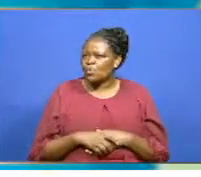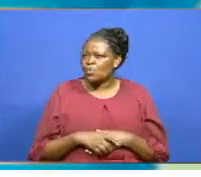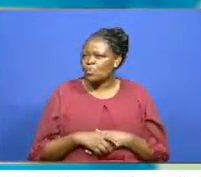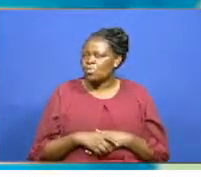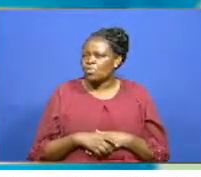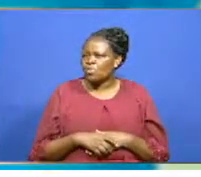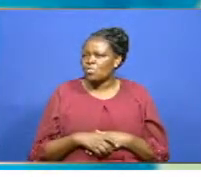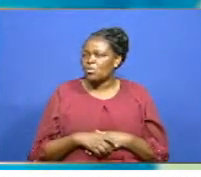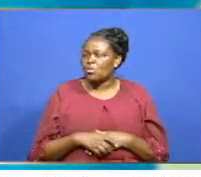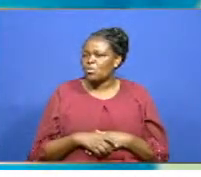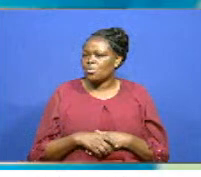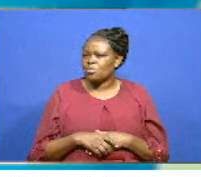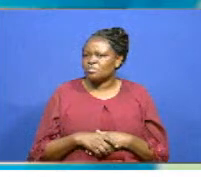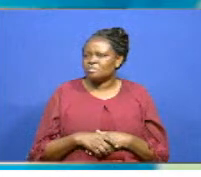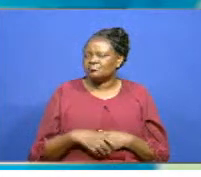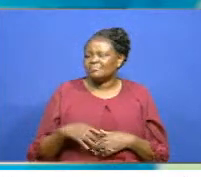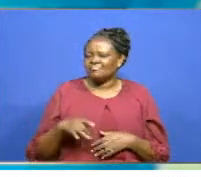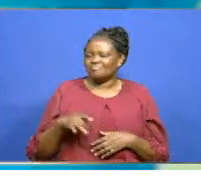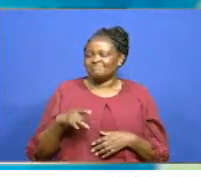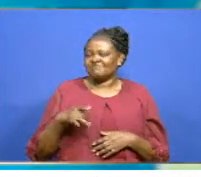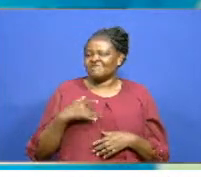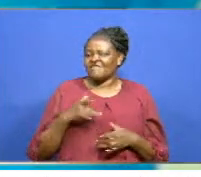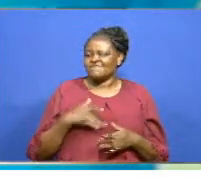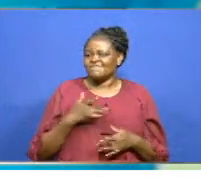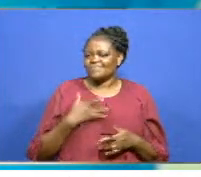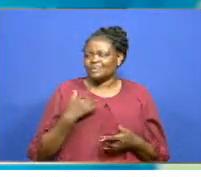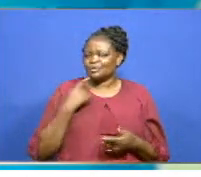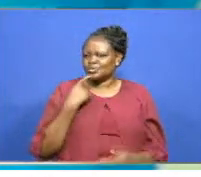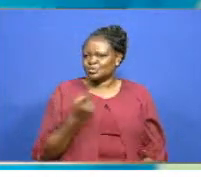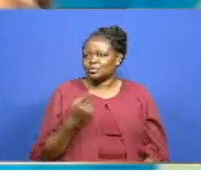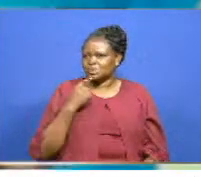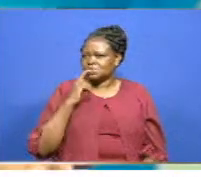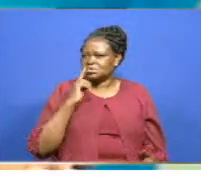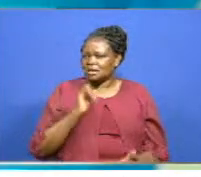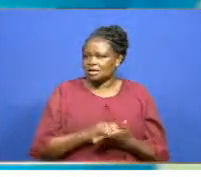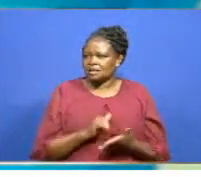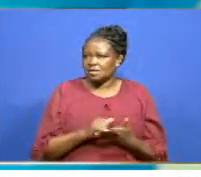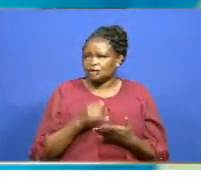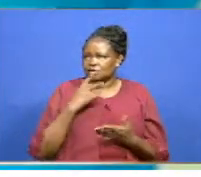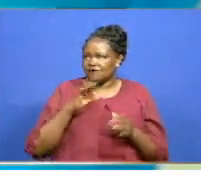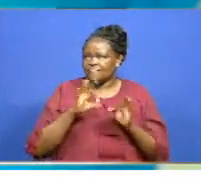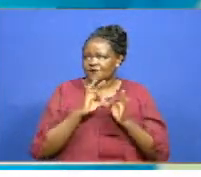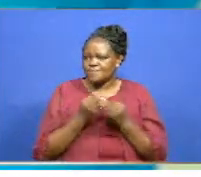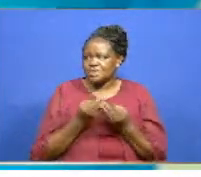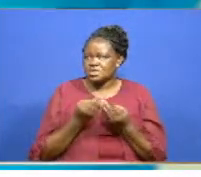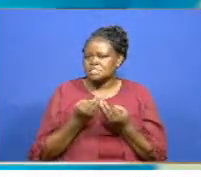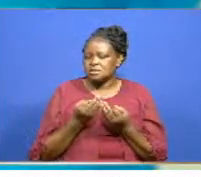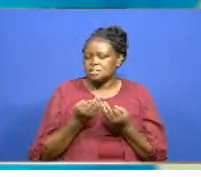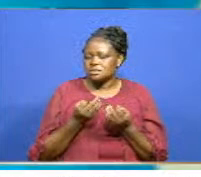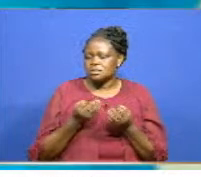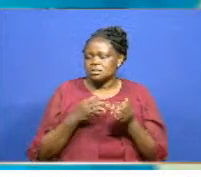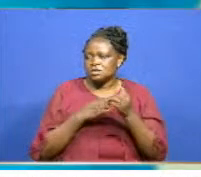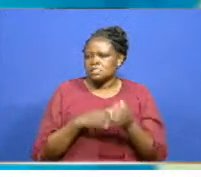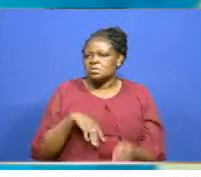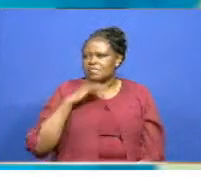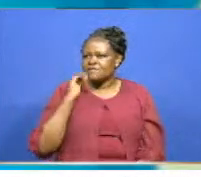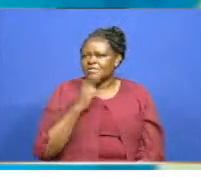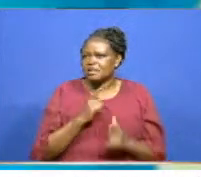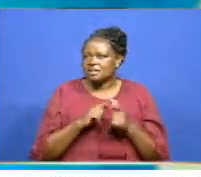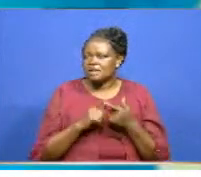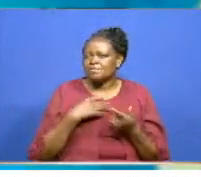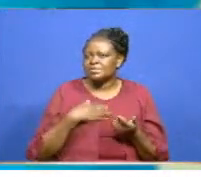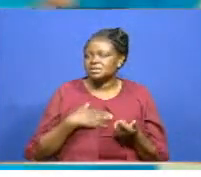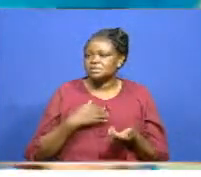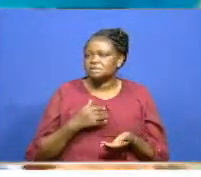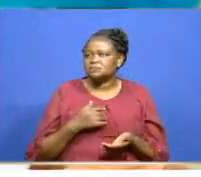very sympathetic people, tuko very emotional people. No. So tunaweza sema kwamba mmeona hii familia imepoteza huyu kiongozi, so tupatieni mtu katika